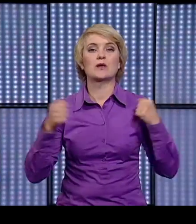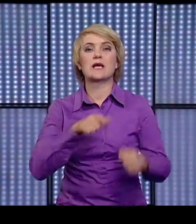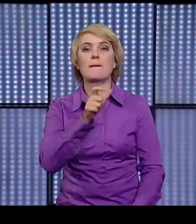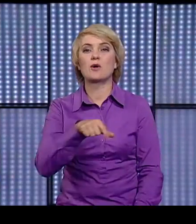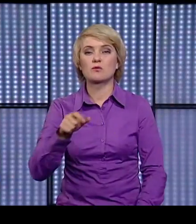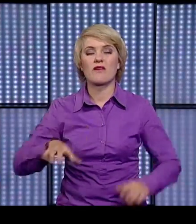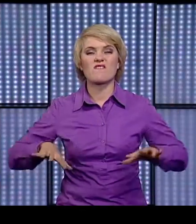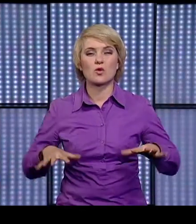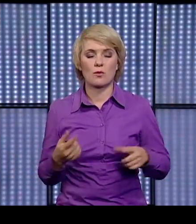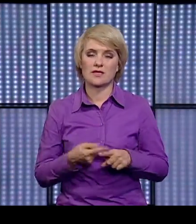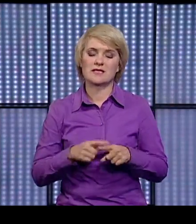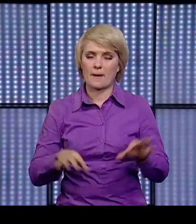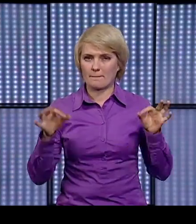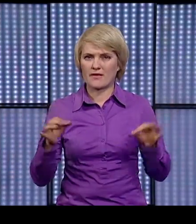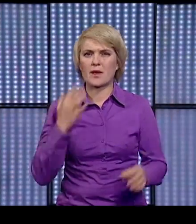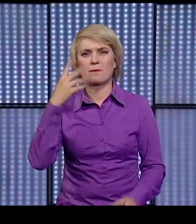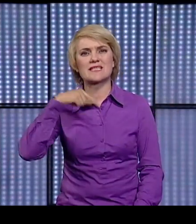і психологічно, і фізично,